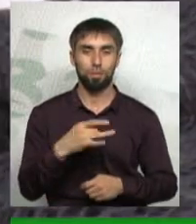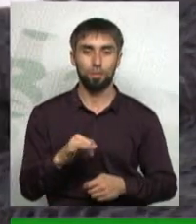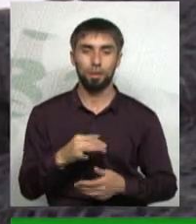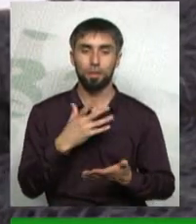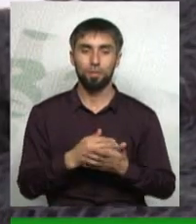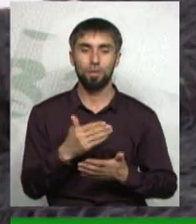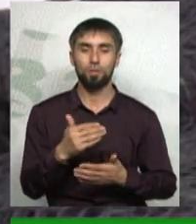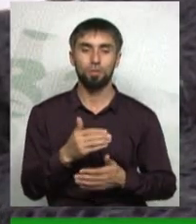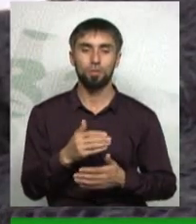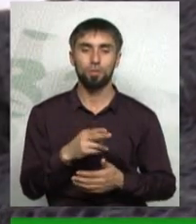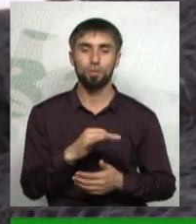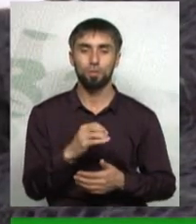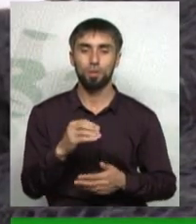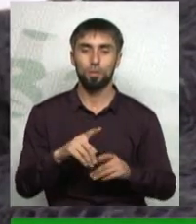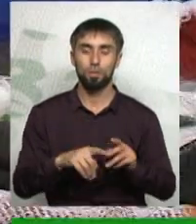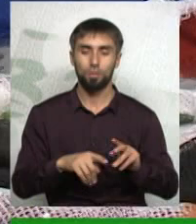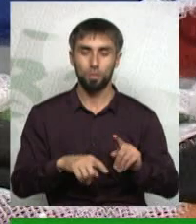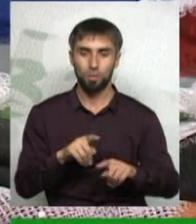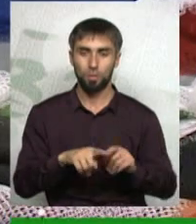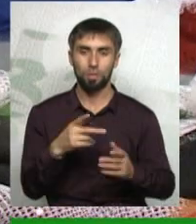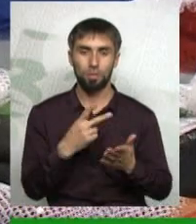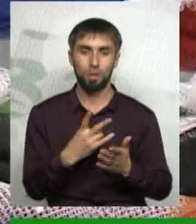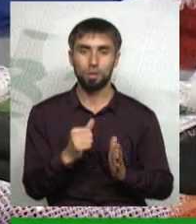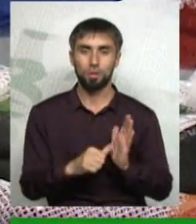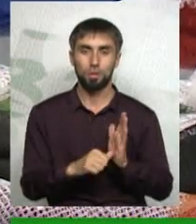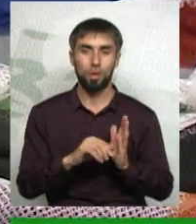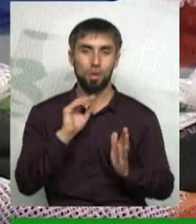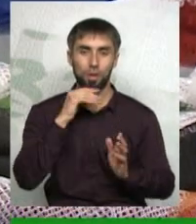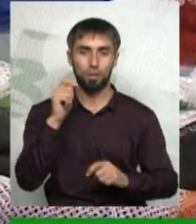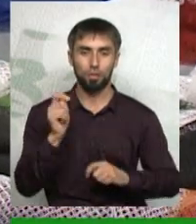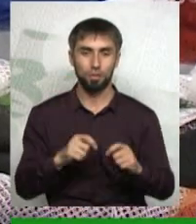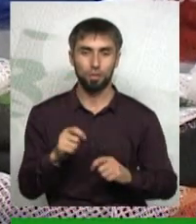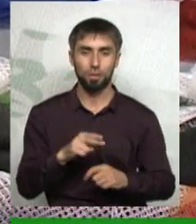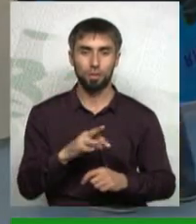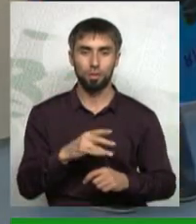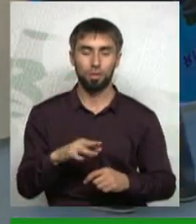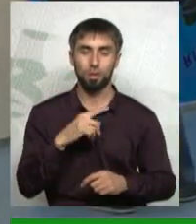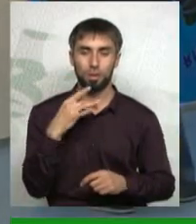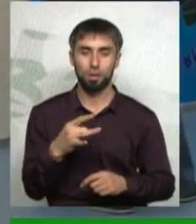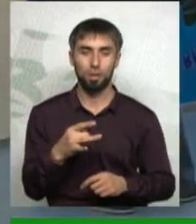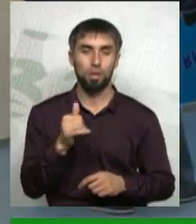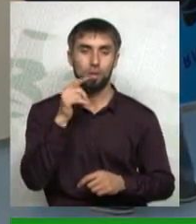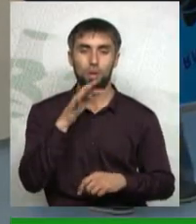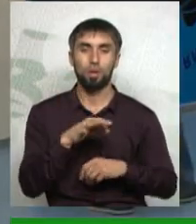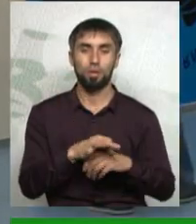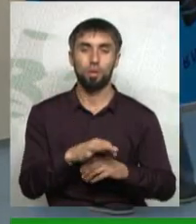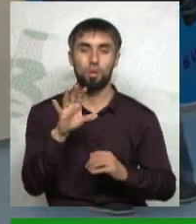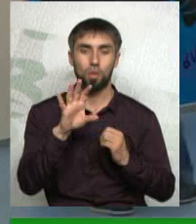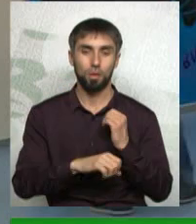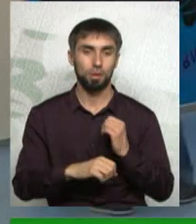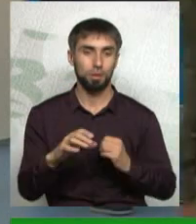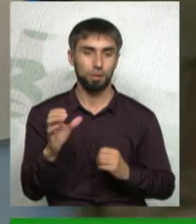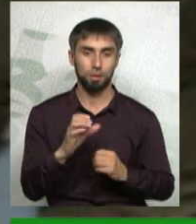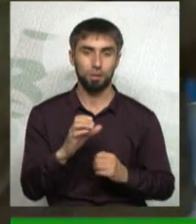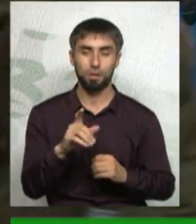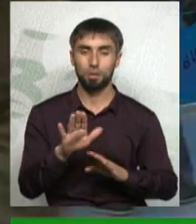Свои достижения Питимат и ее родственницы представили на 6-м экономическом форуме «Деловая Ингушетия», который прошел в конце сентября.